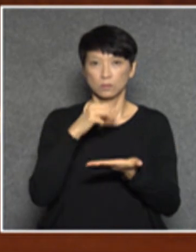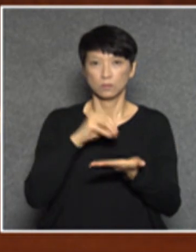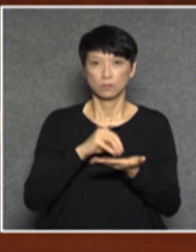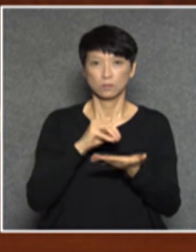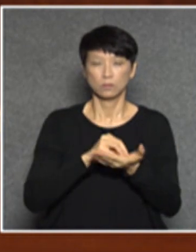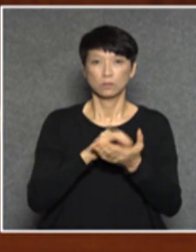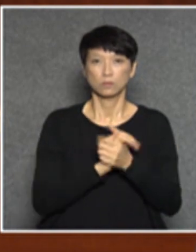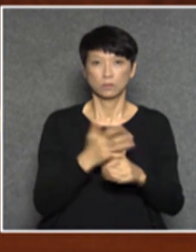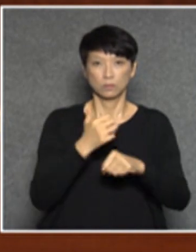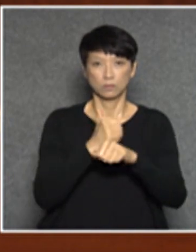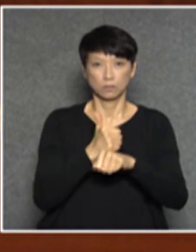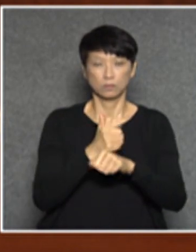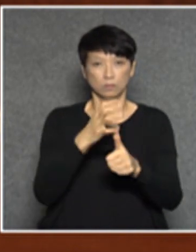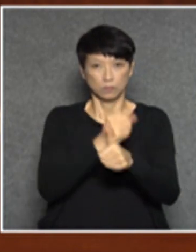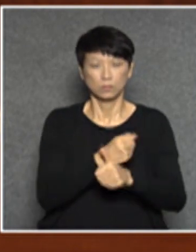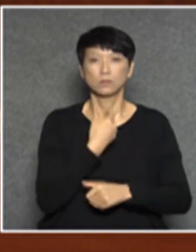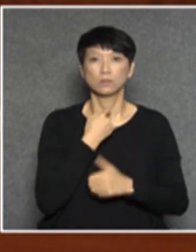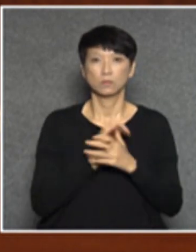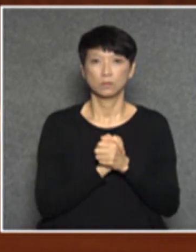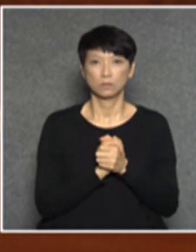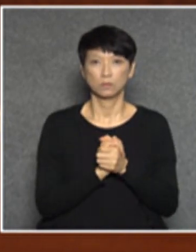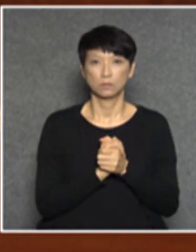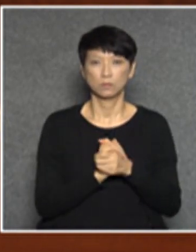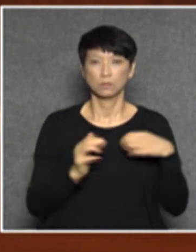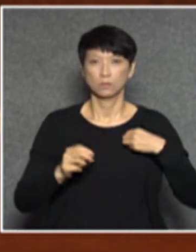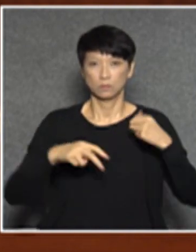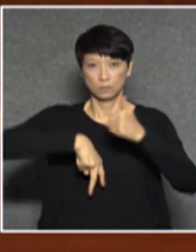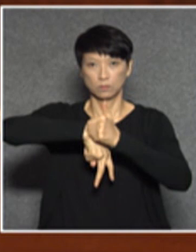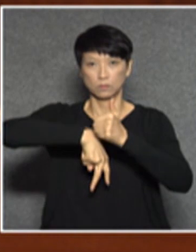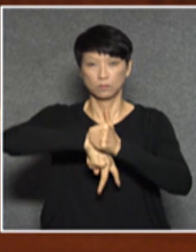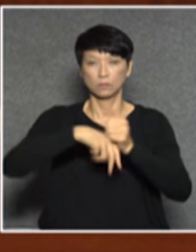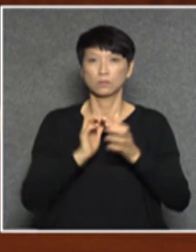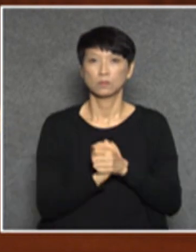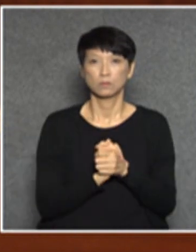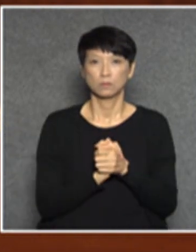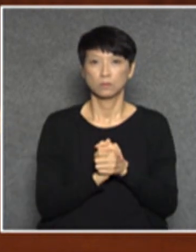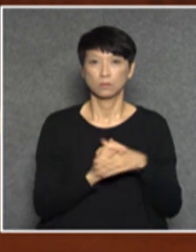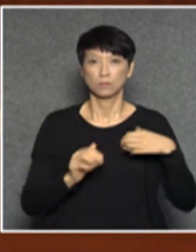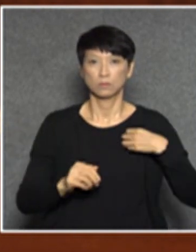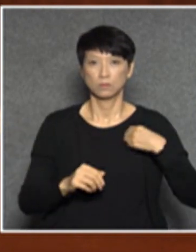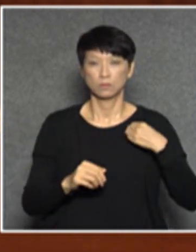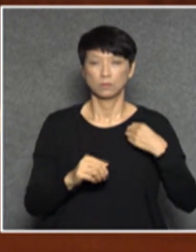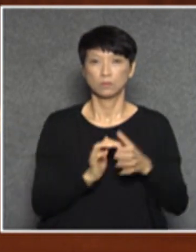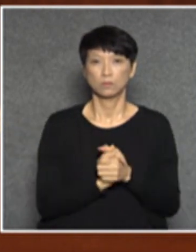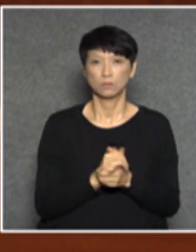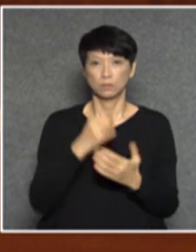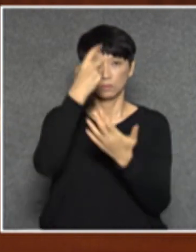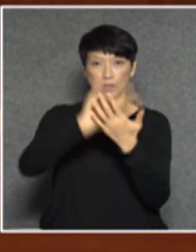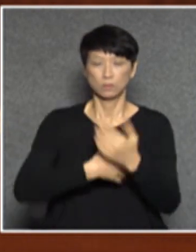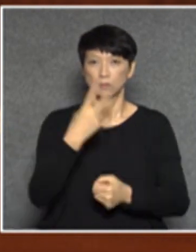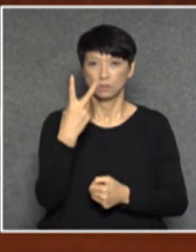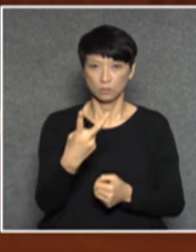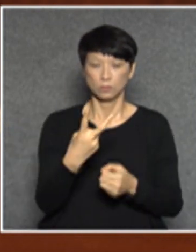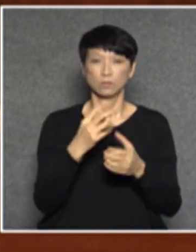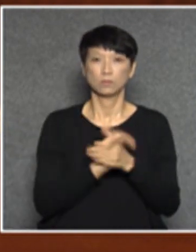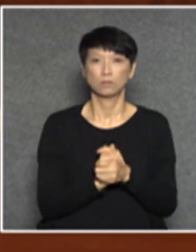遇。香港在一國兩制之下，享有一國和兩制的雙重